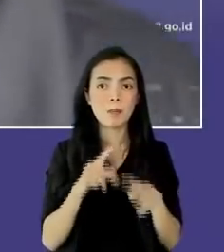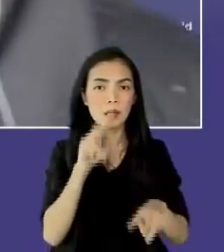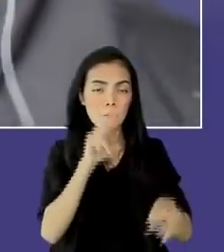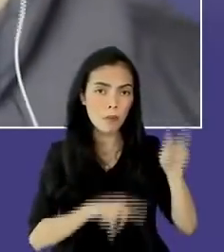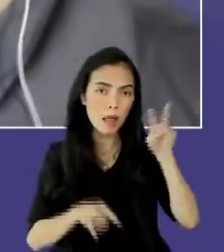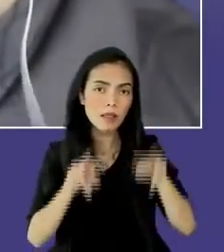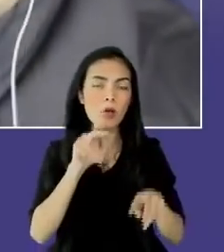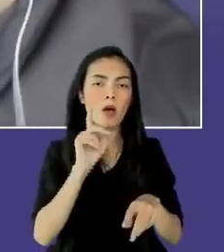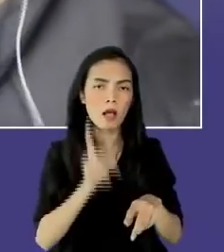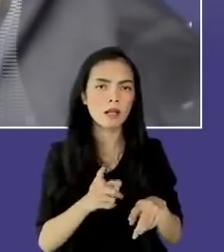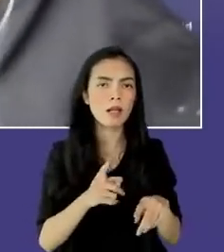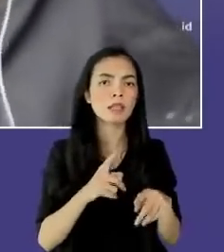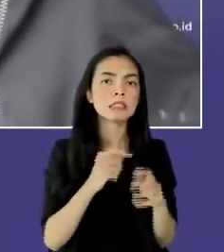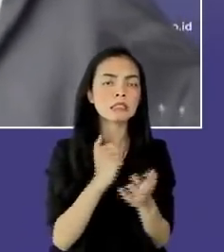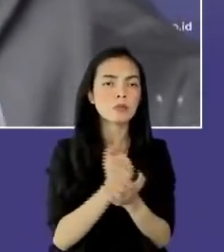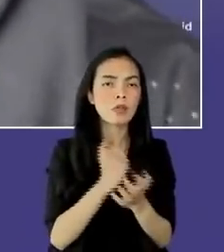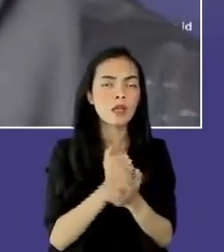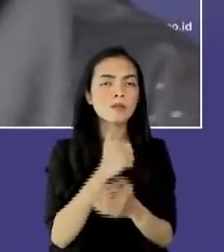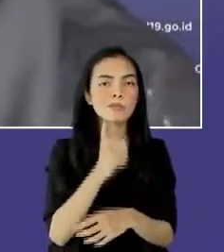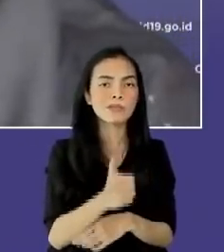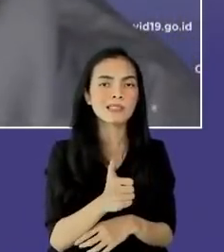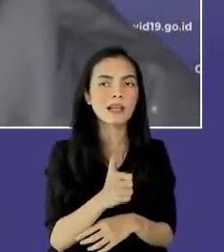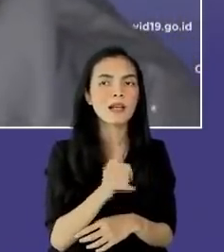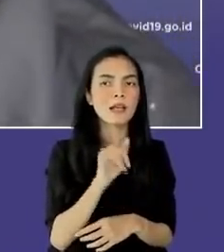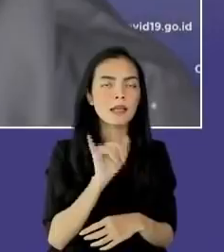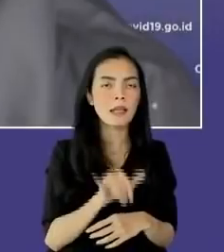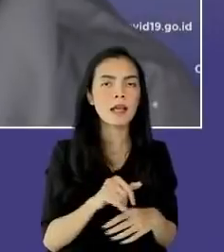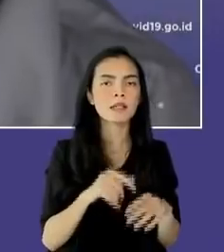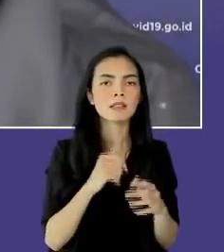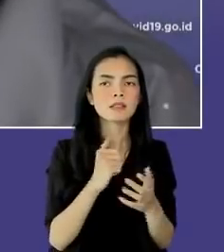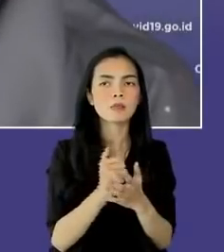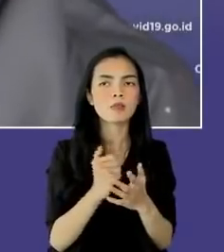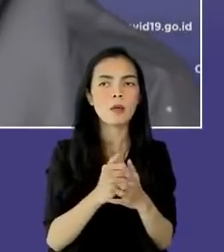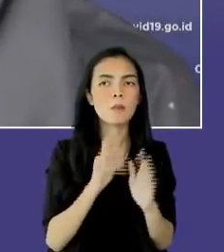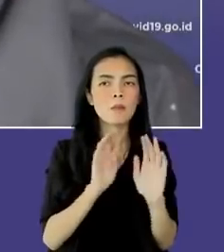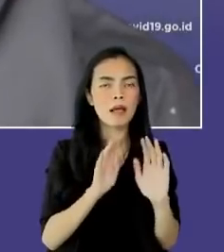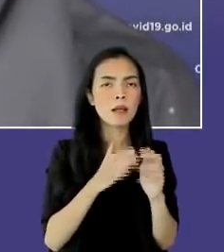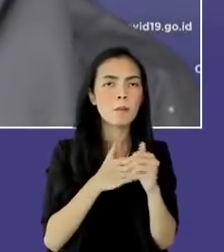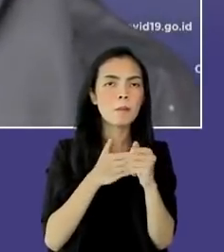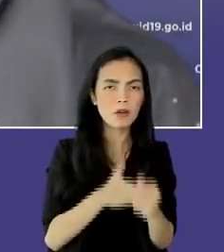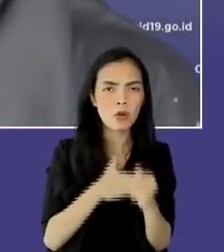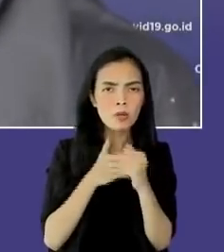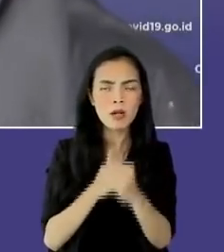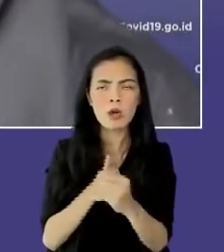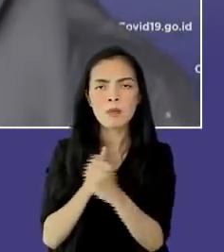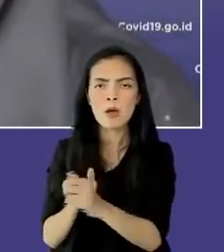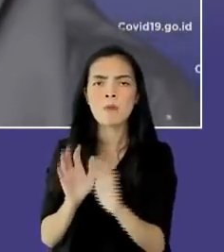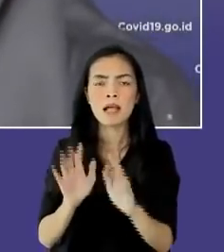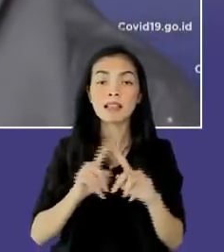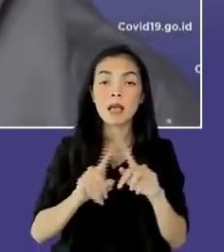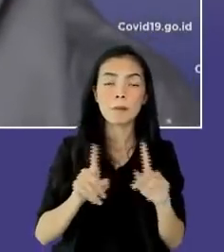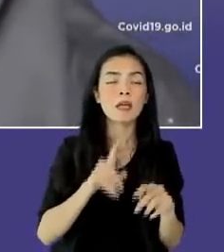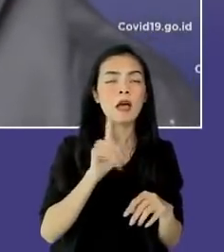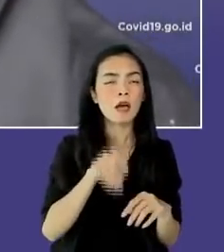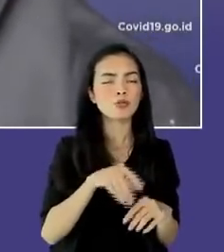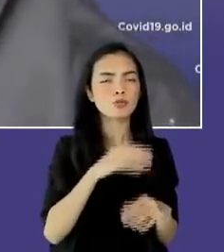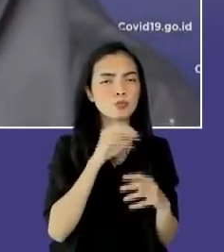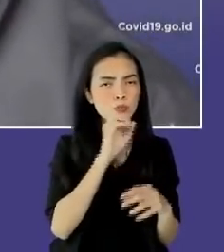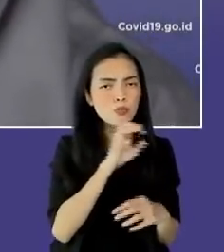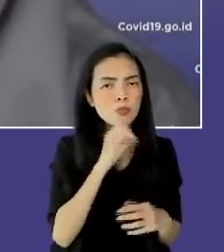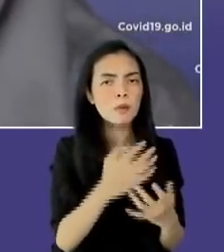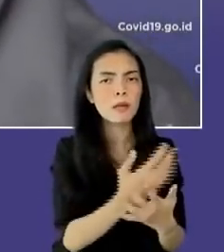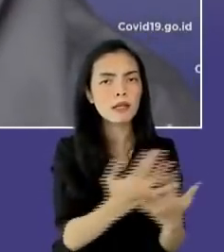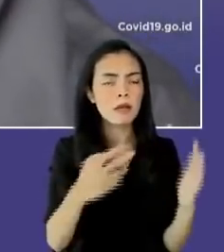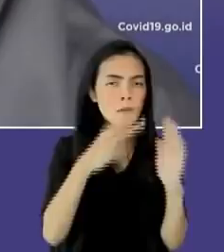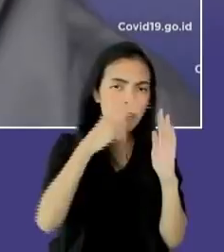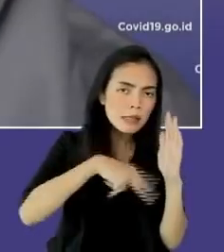pemantauan sebetulnya. Dan ini sebetulnya bisa dikerjakan dan memang banyak sekali panduannya, tapi balik lagi, kita harus mengingatkan kepada masyarakat, udah